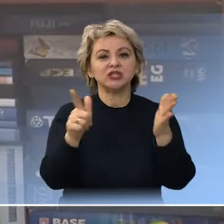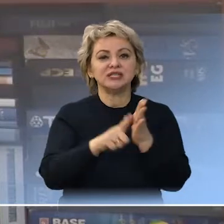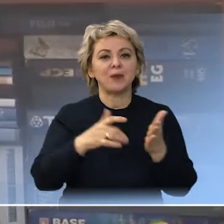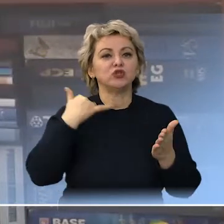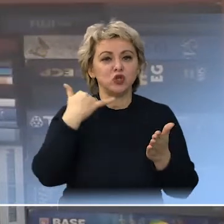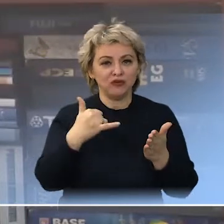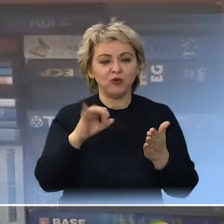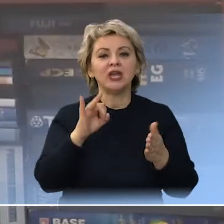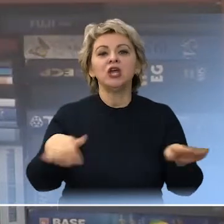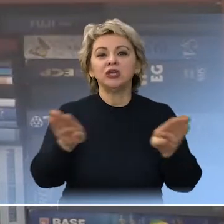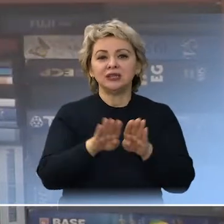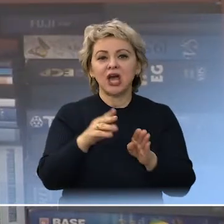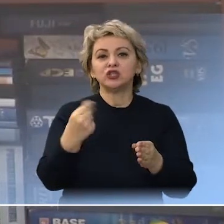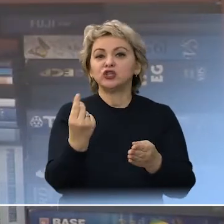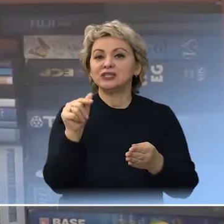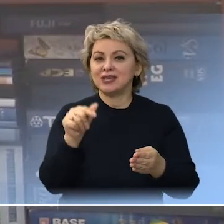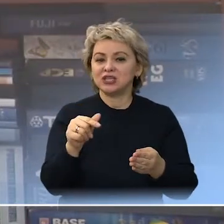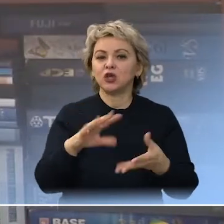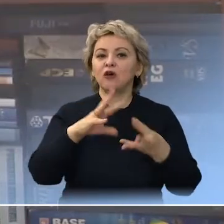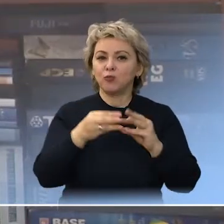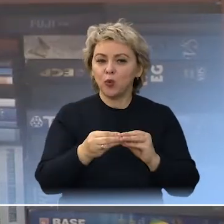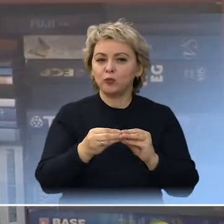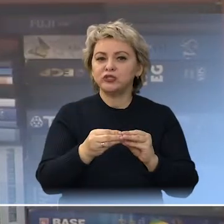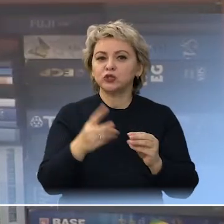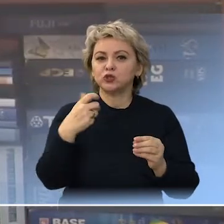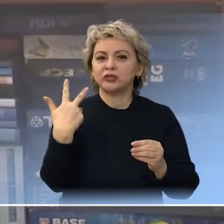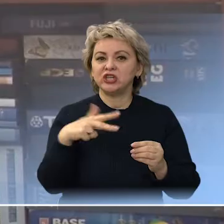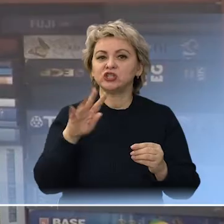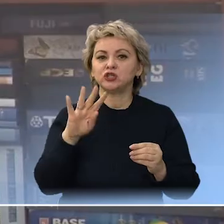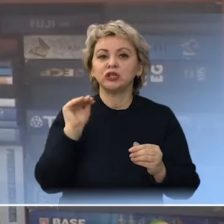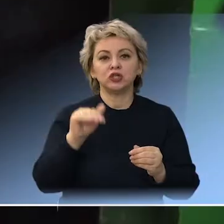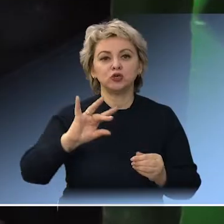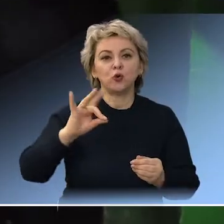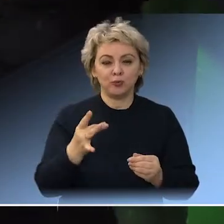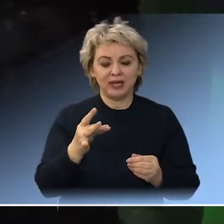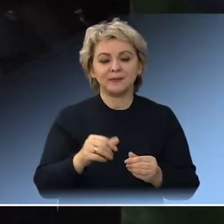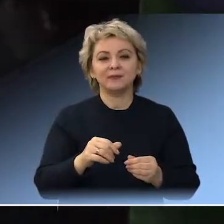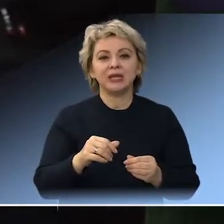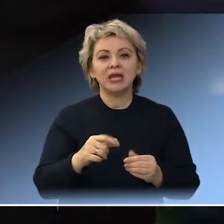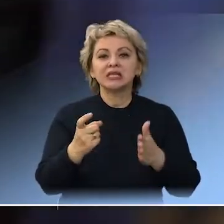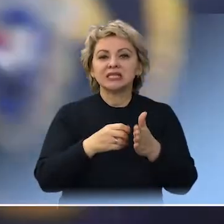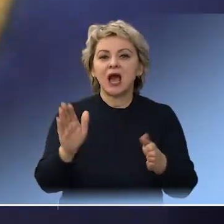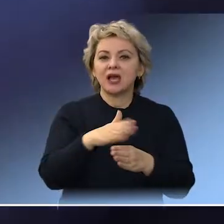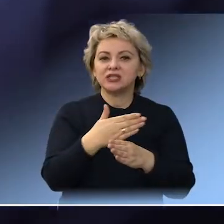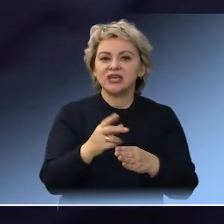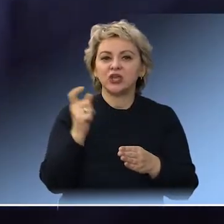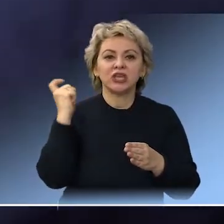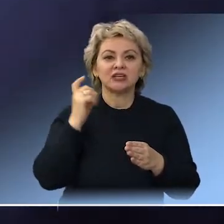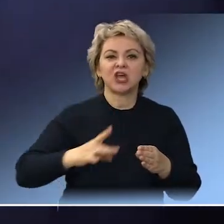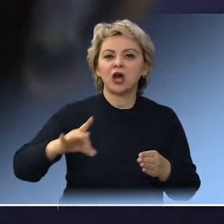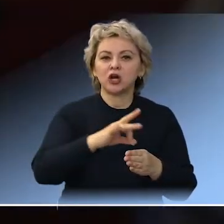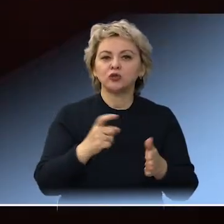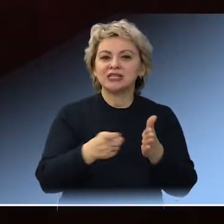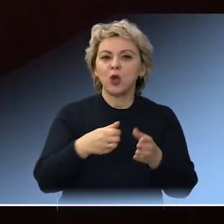мобильных телефонов, а также наличные денежные средства в сумме более 134 тысяч рублей. Следственным отделом по Кировскому